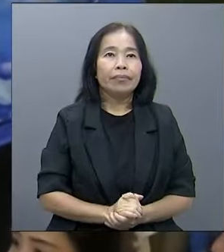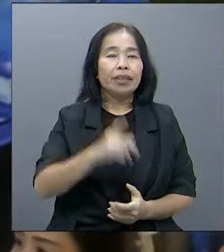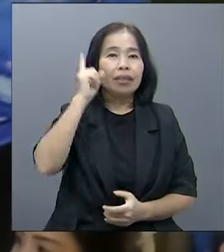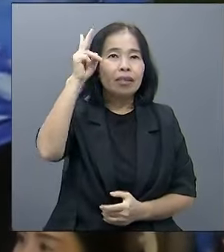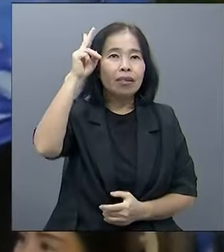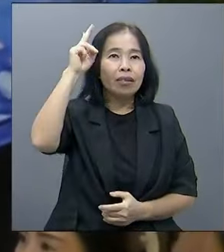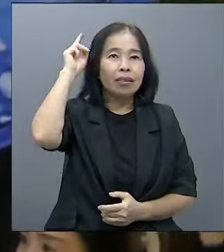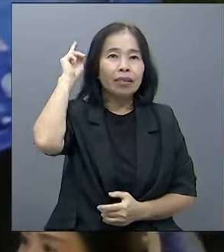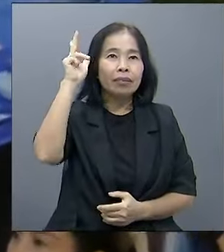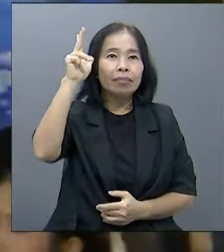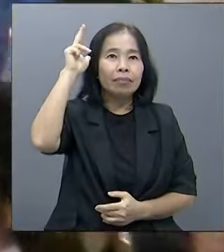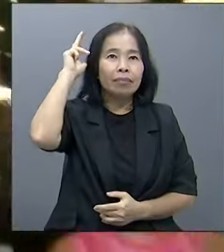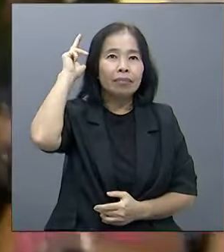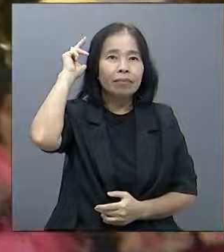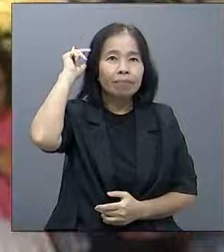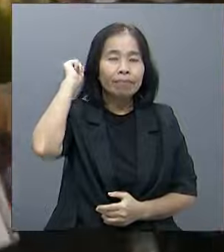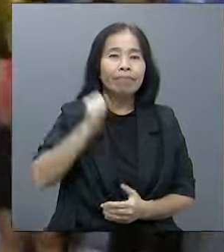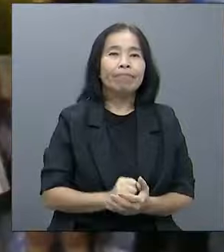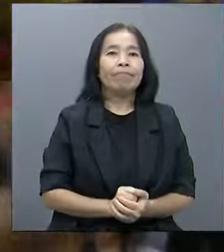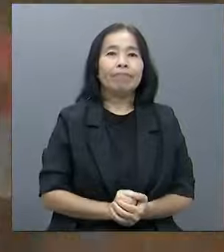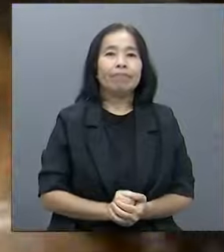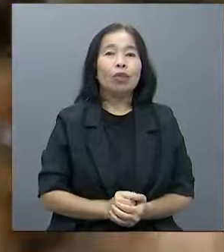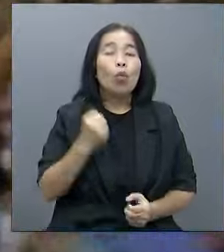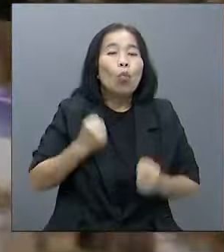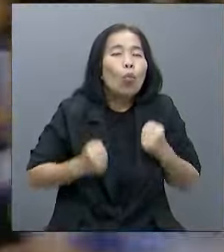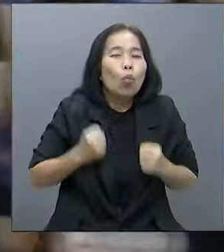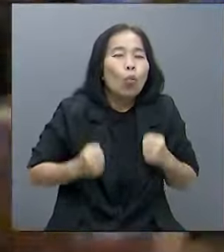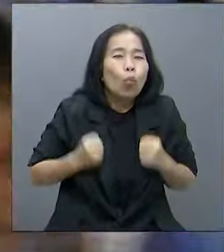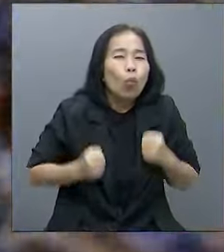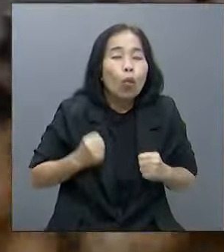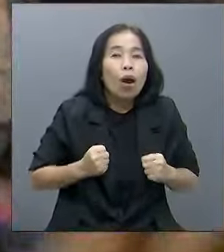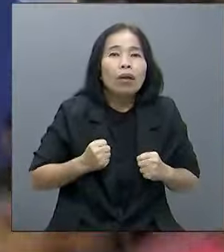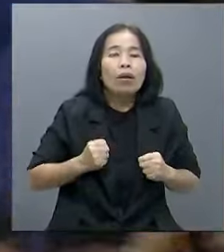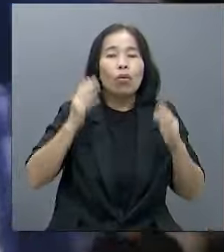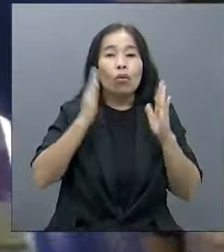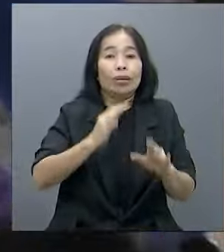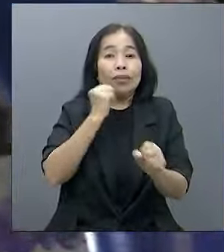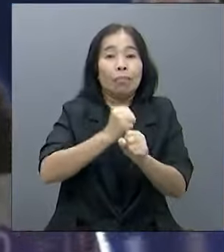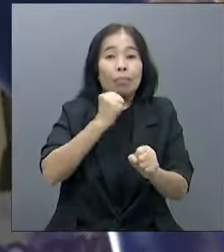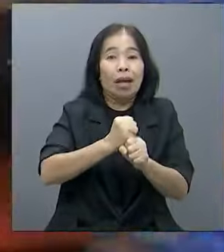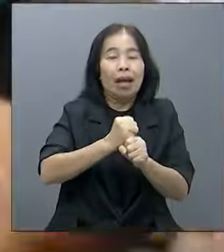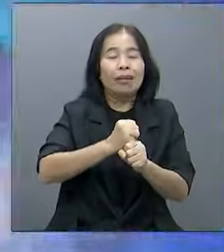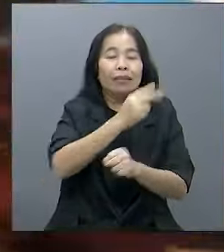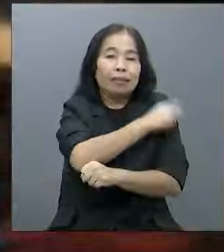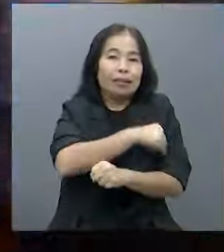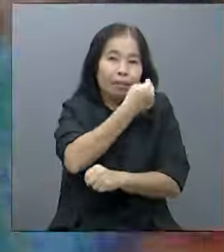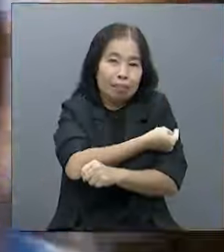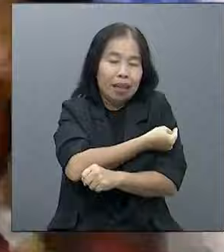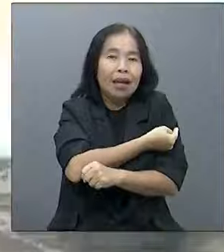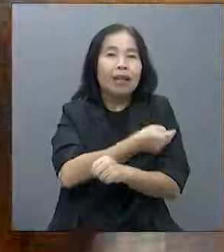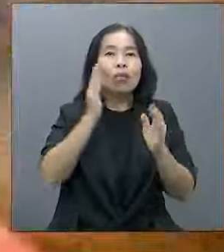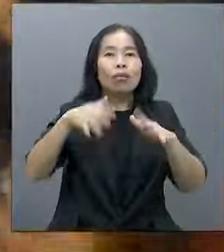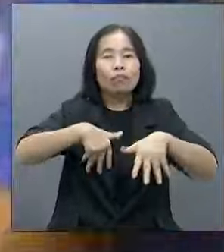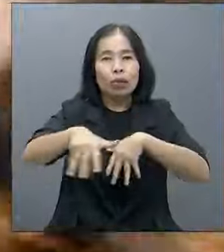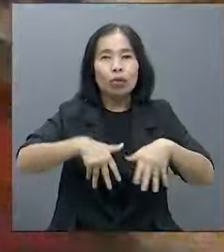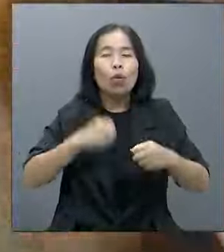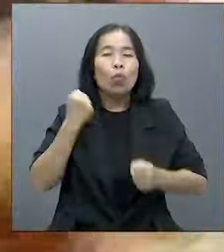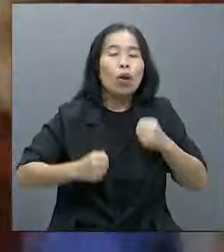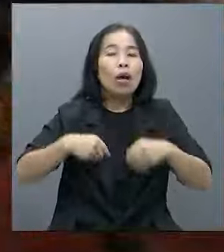3 2 คุณผู้ชมคะนี่เป็นกิจกรรมที่จัดขึ้นนะคะโดยทางบุคลากรทางการแพทย์แล้วก็ประชาชนทั่วไปค่ะชื่องานว่าวิ่งให้โอก